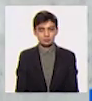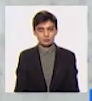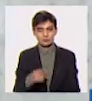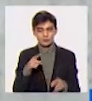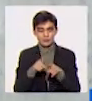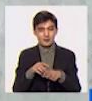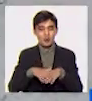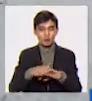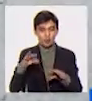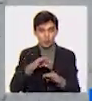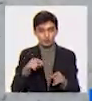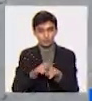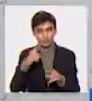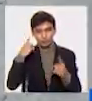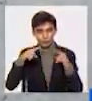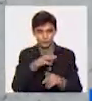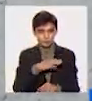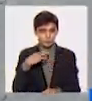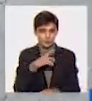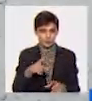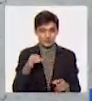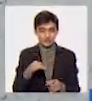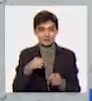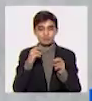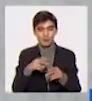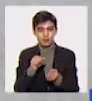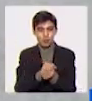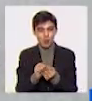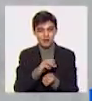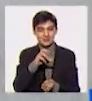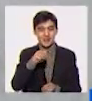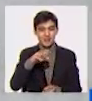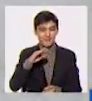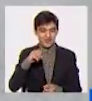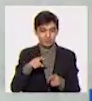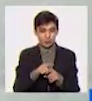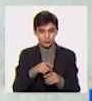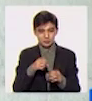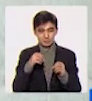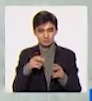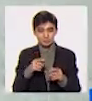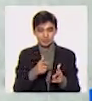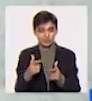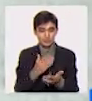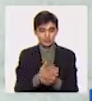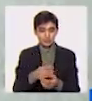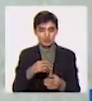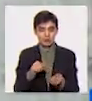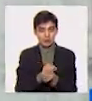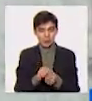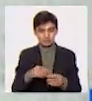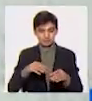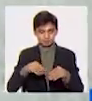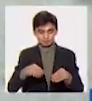Впрочем, народному творчеству и фантазии нет предела, и маска для лица из бумажных салфеток этому доказательство. Изготовитель берет бумагу, складывает